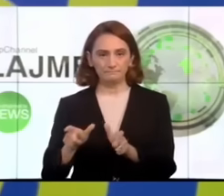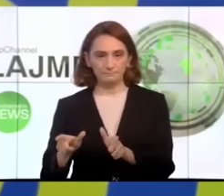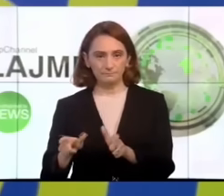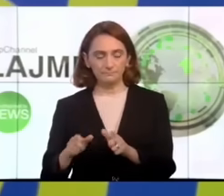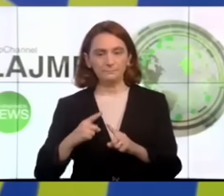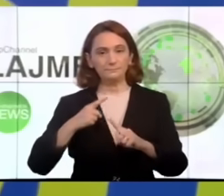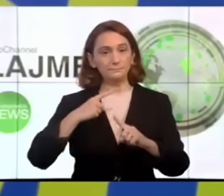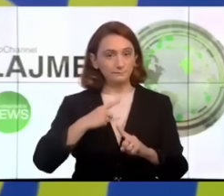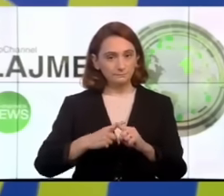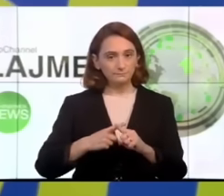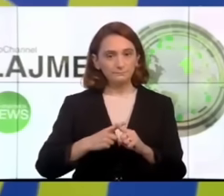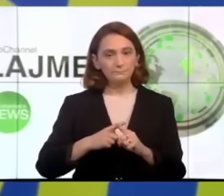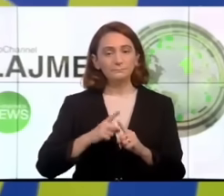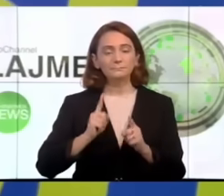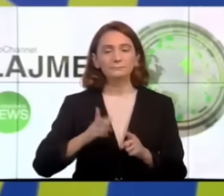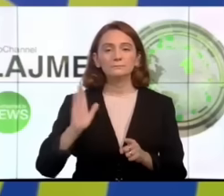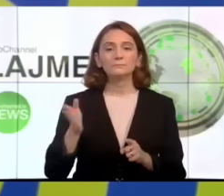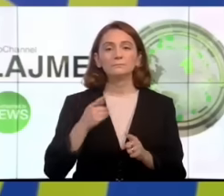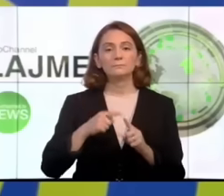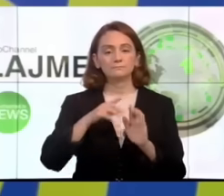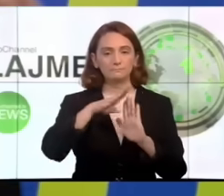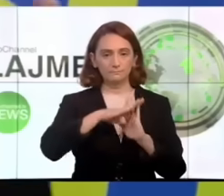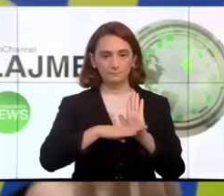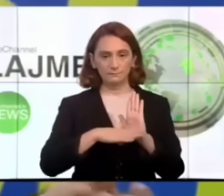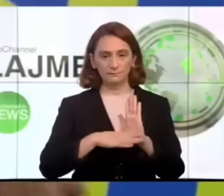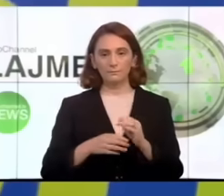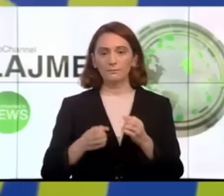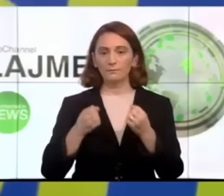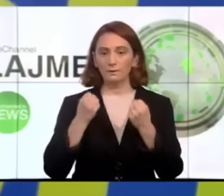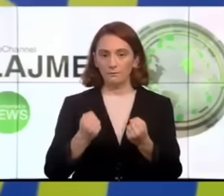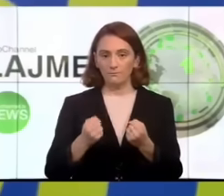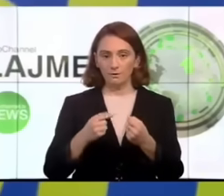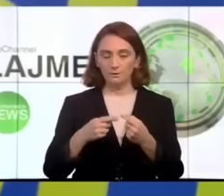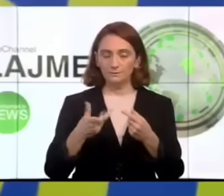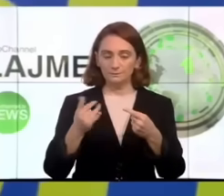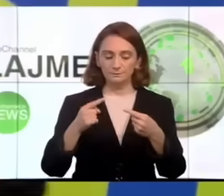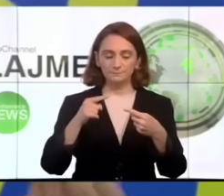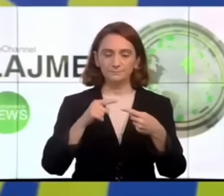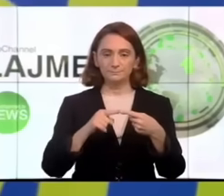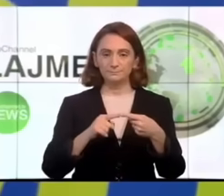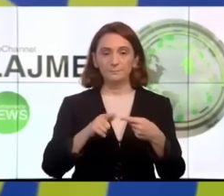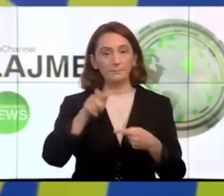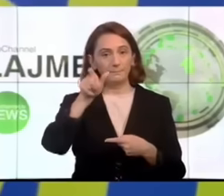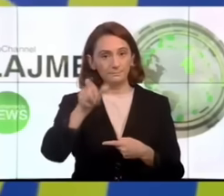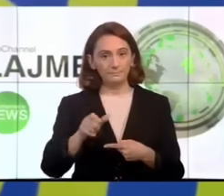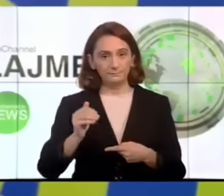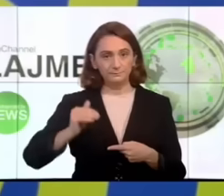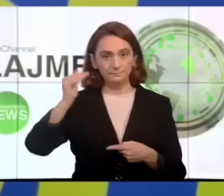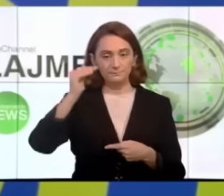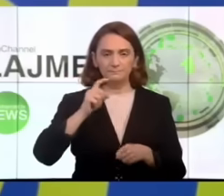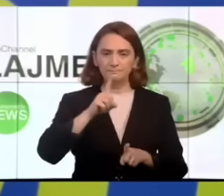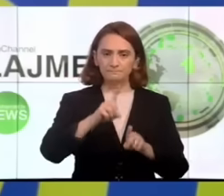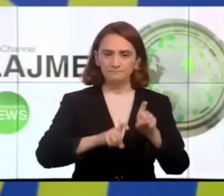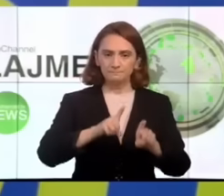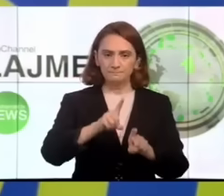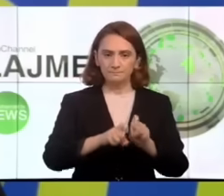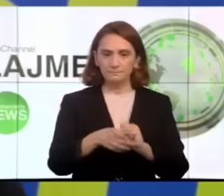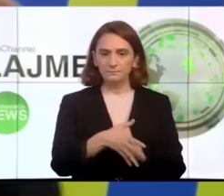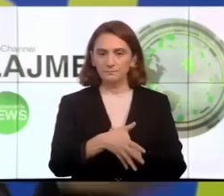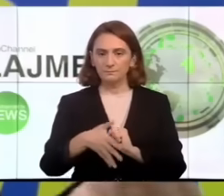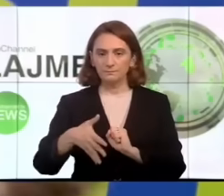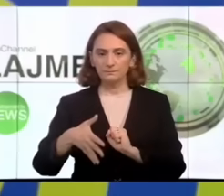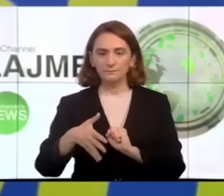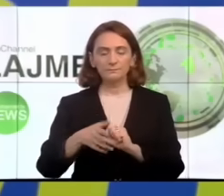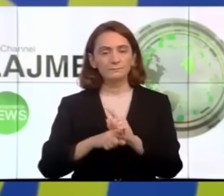këshillojnë, që i ndihmojnë të marrë një vendim të drejtë në një moment kur ka